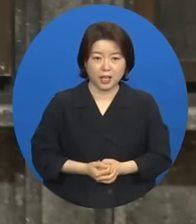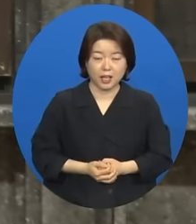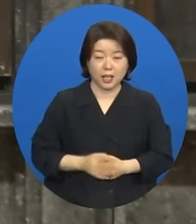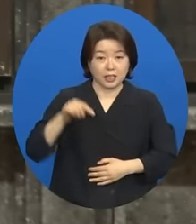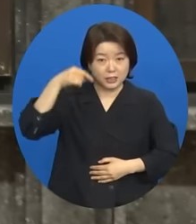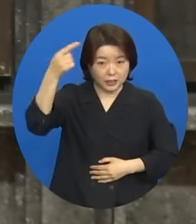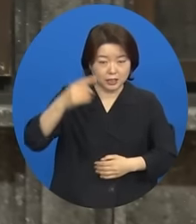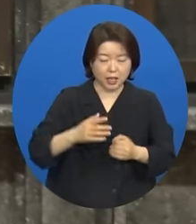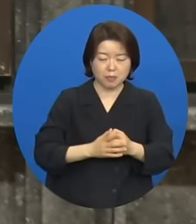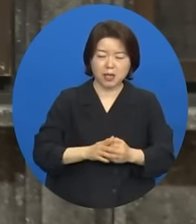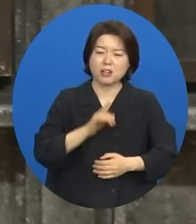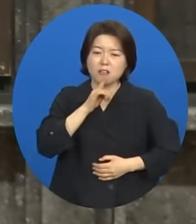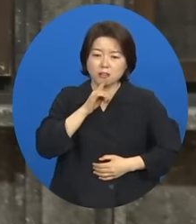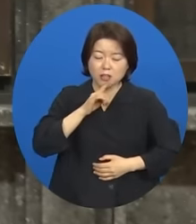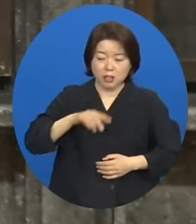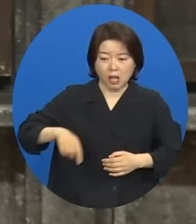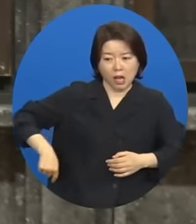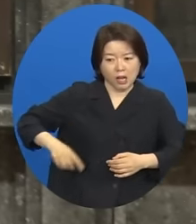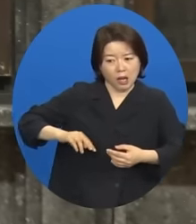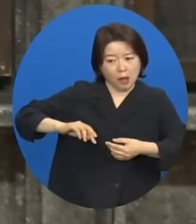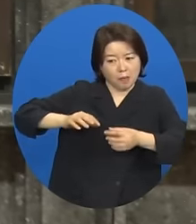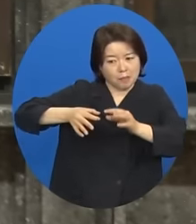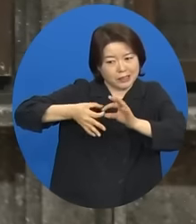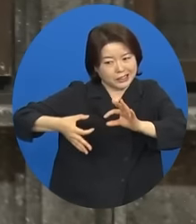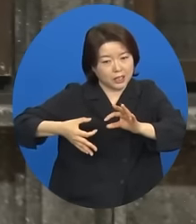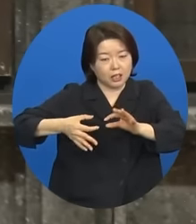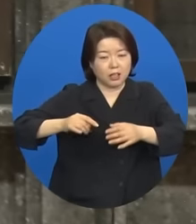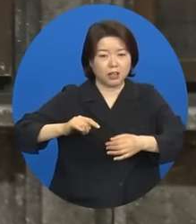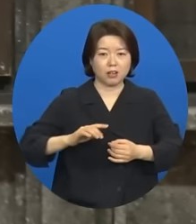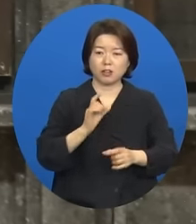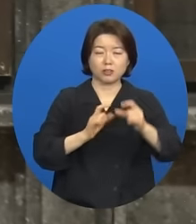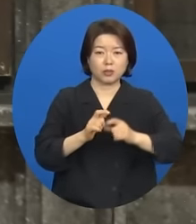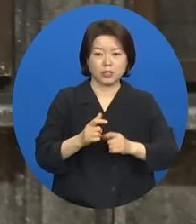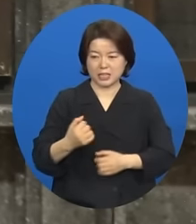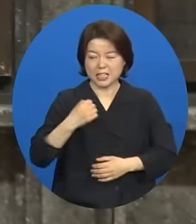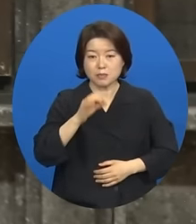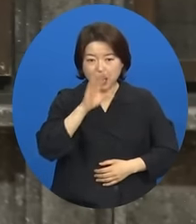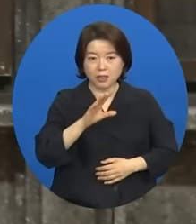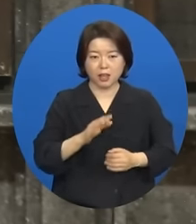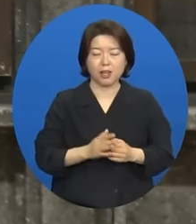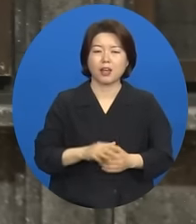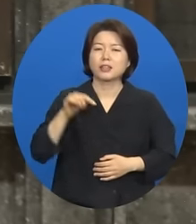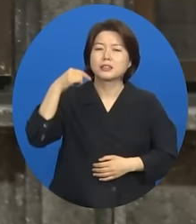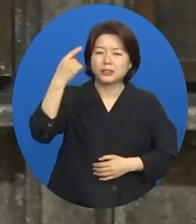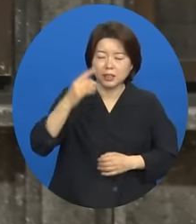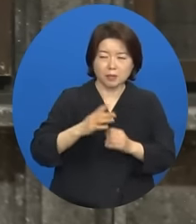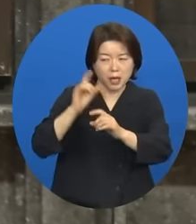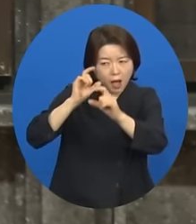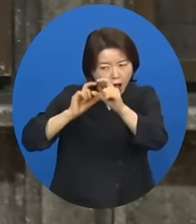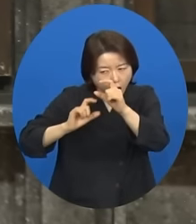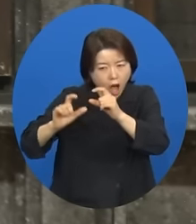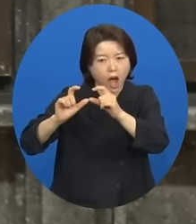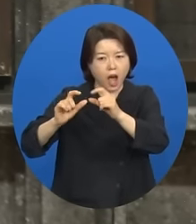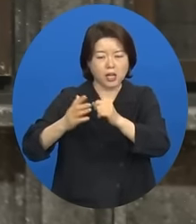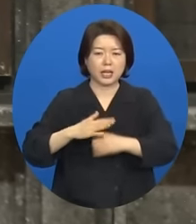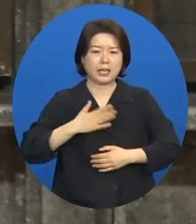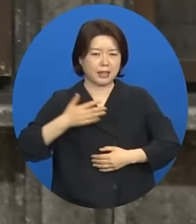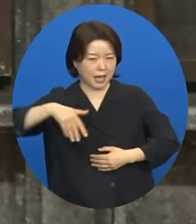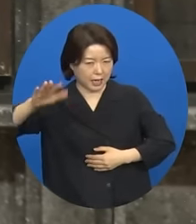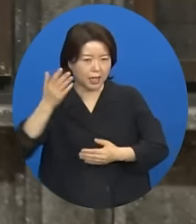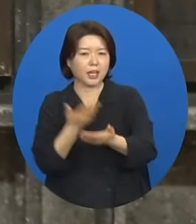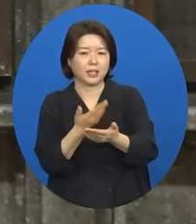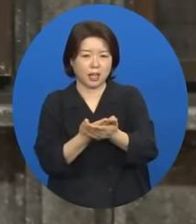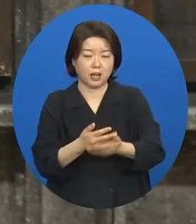다음에 어긋났어요. 이제 힘이 다 빠졌어요. 이제 더 이상 의지할 게 없어요. 26절에 어떻게 되죠? 그가 이르되 날이 새려하니 나로 가게 하라. 야곱이 이르되 당신이